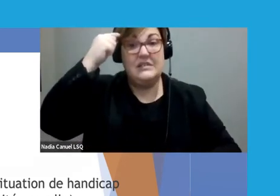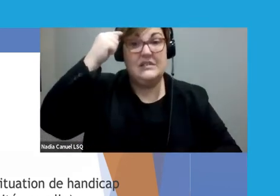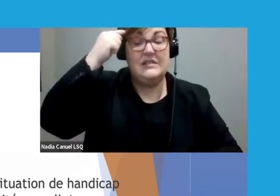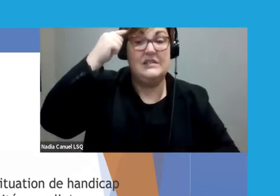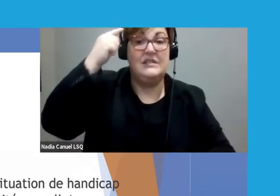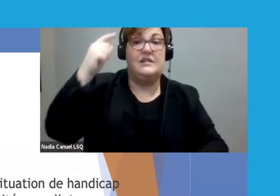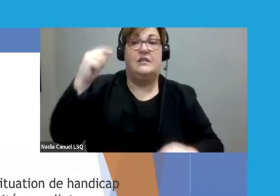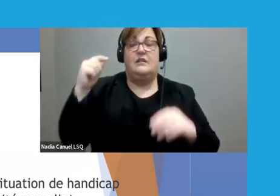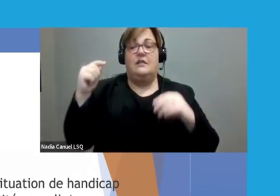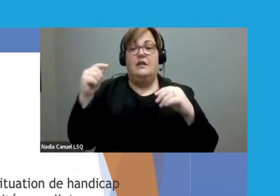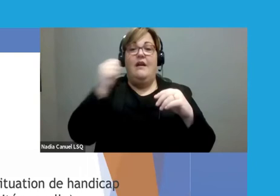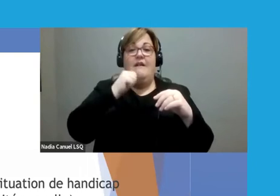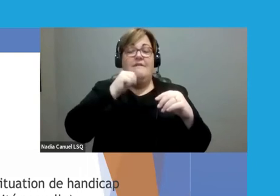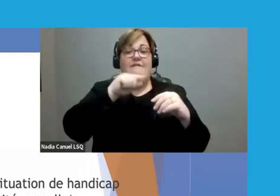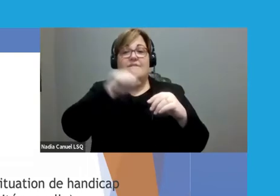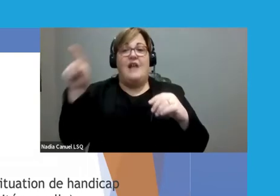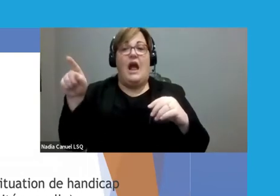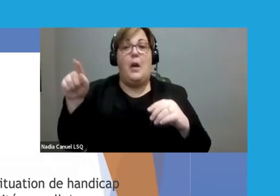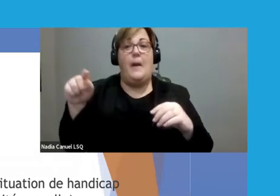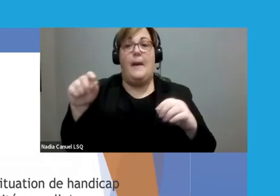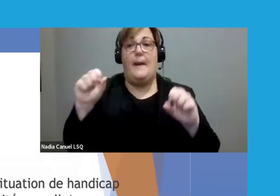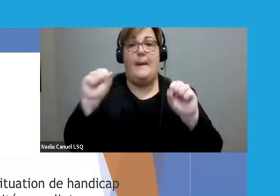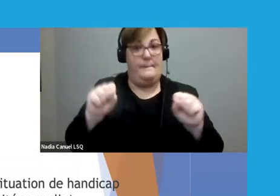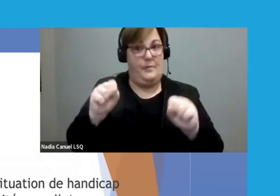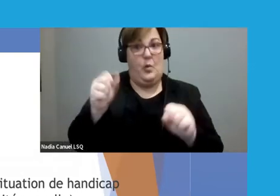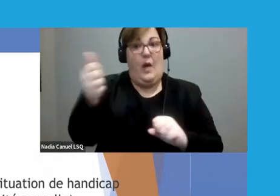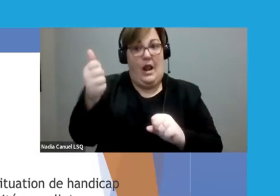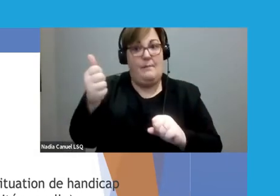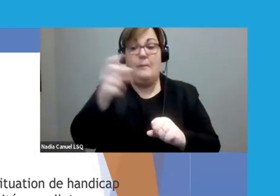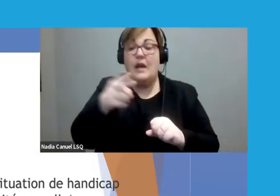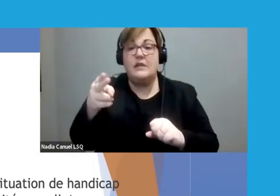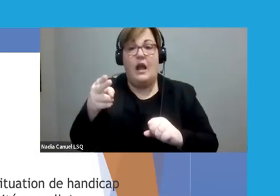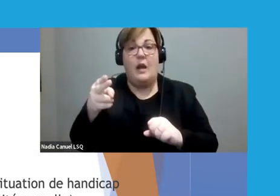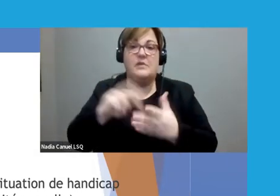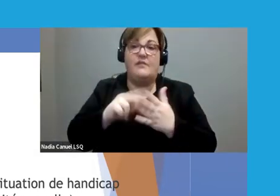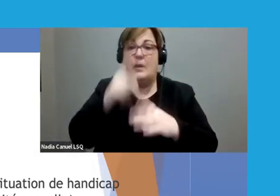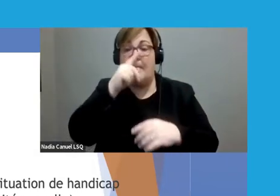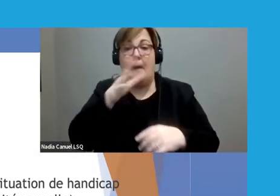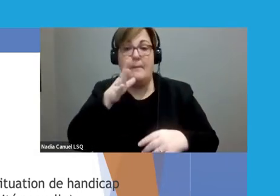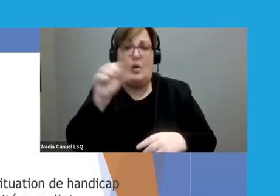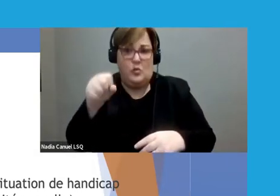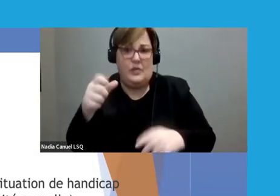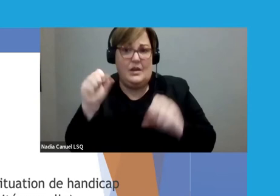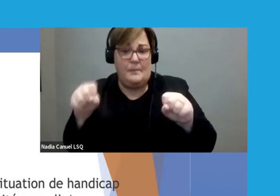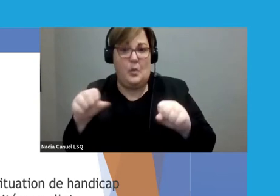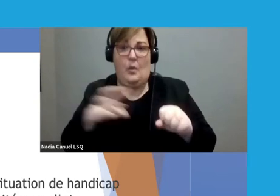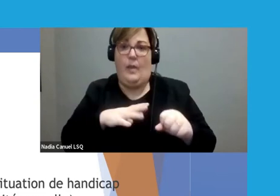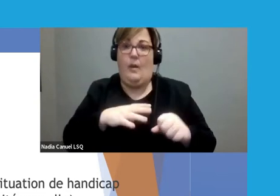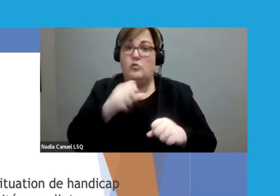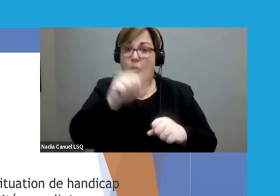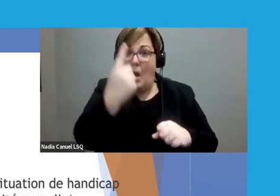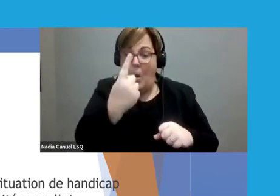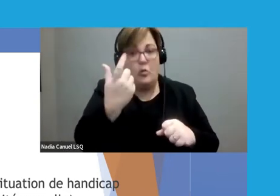au fait que les femmes peuvent être des mères, peuvent être de un ou plusieurs enfants